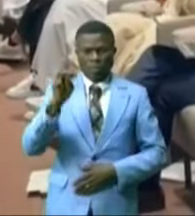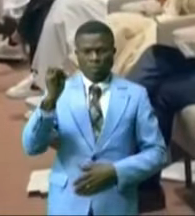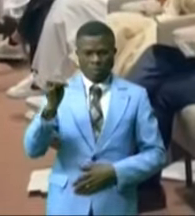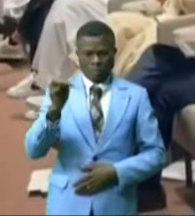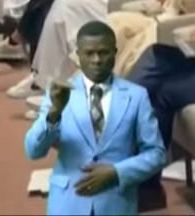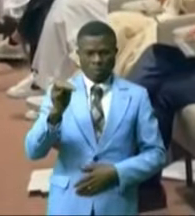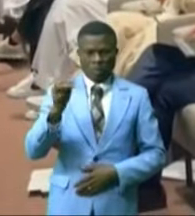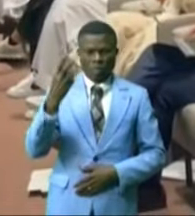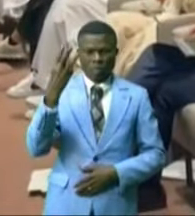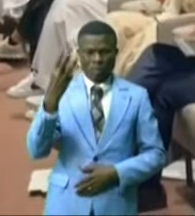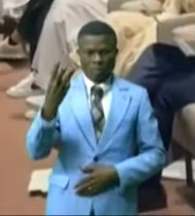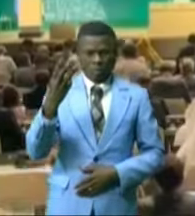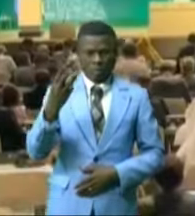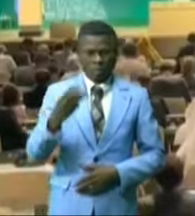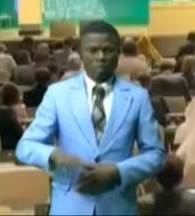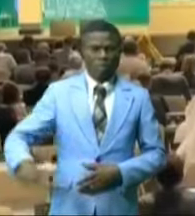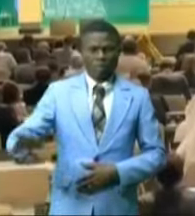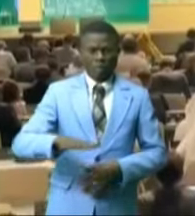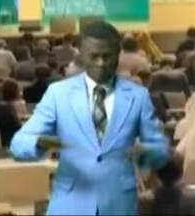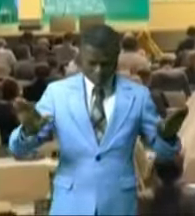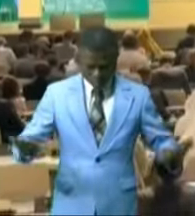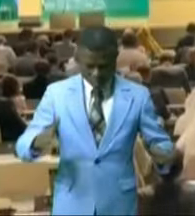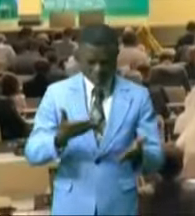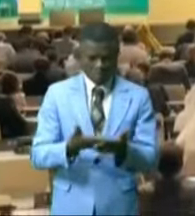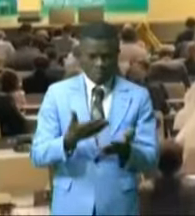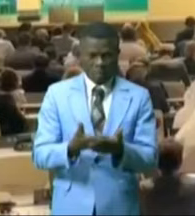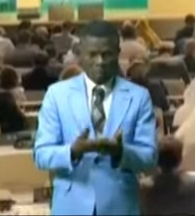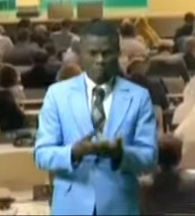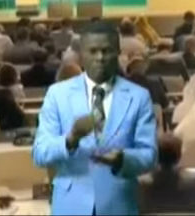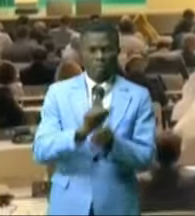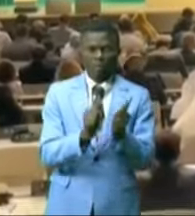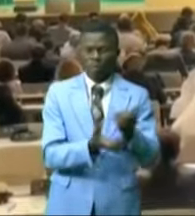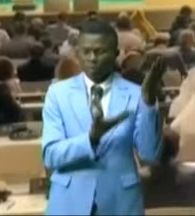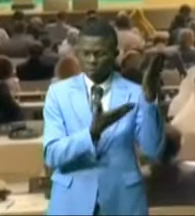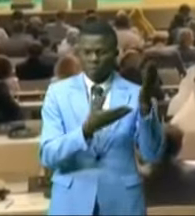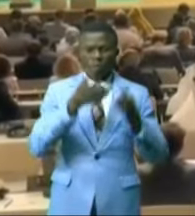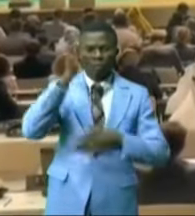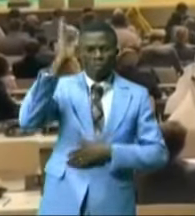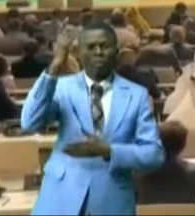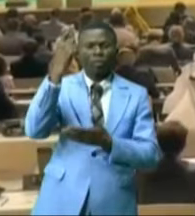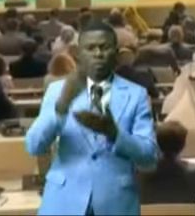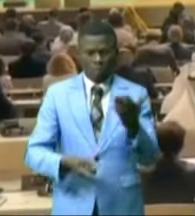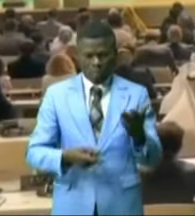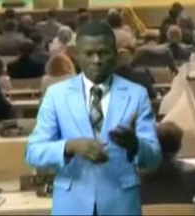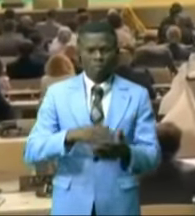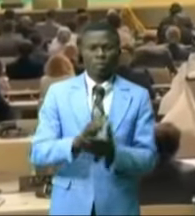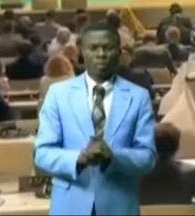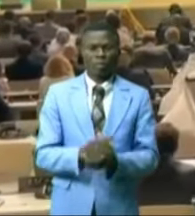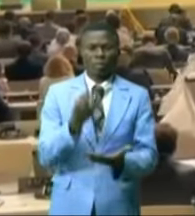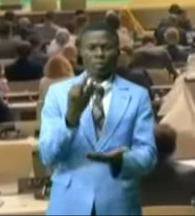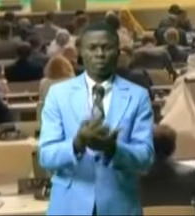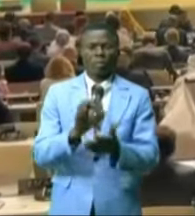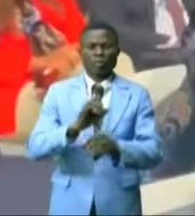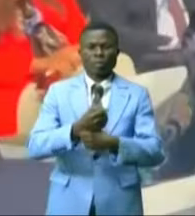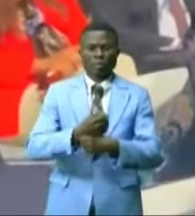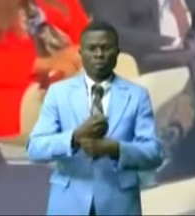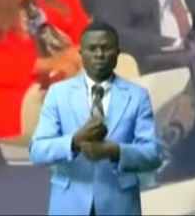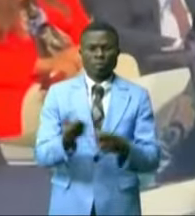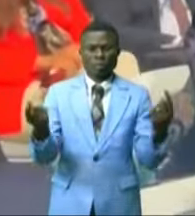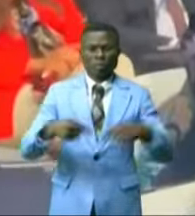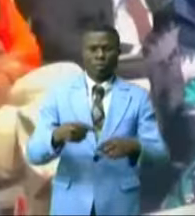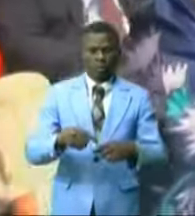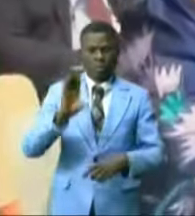Dubaï, aux Émirats Arabes Unis. L'un des enjeux du sommet sera de concrétiser le fonds créé lors de